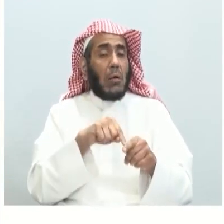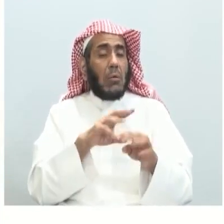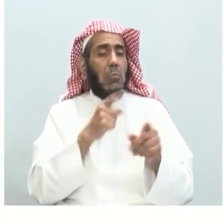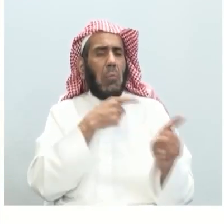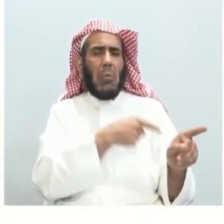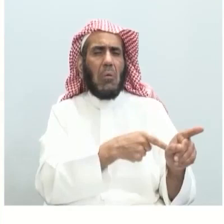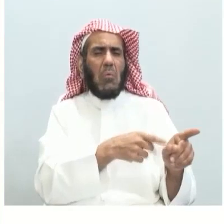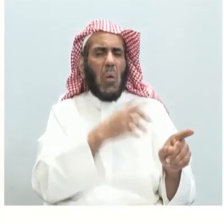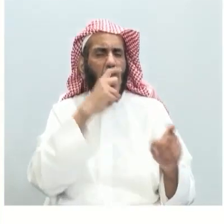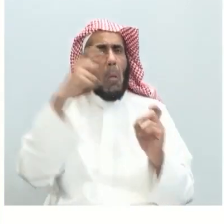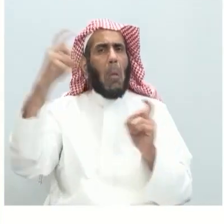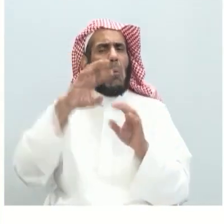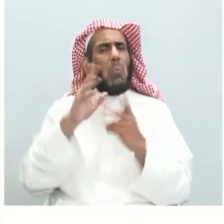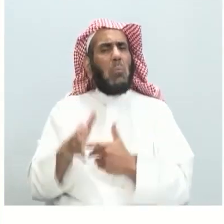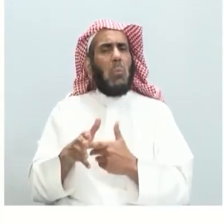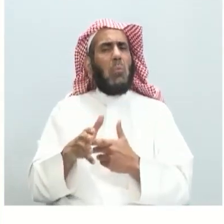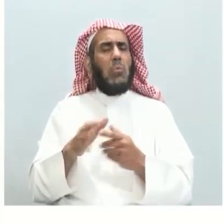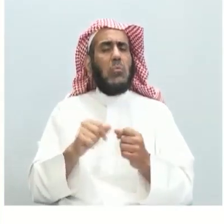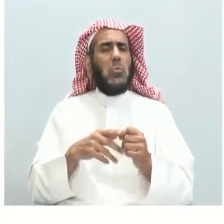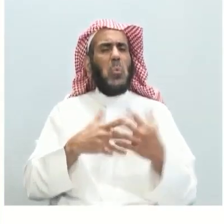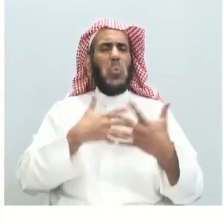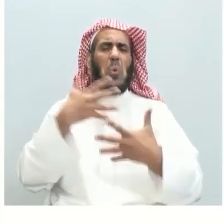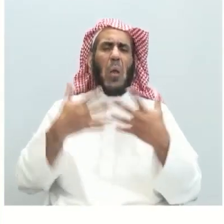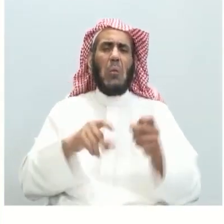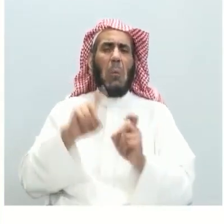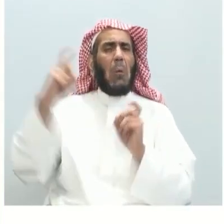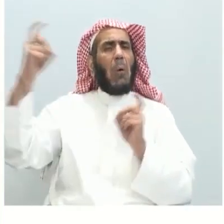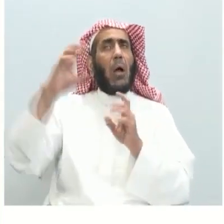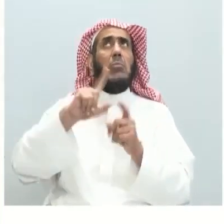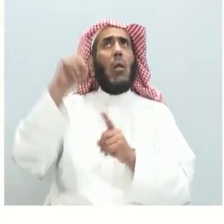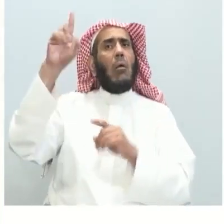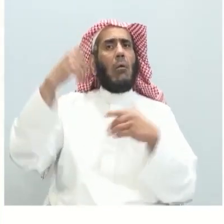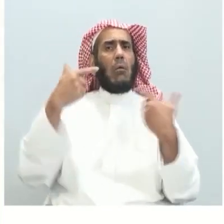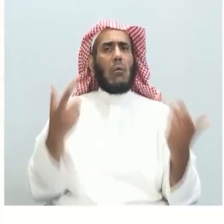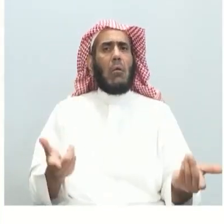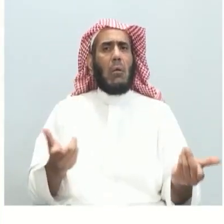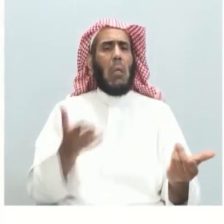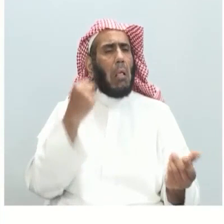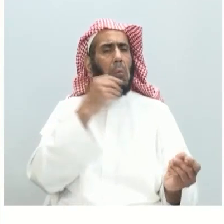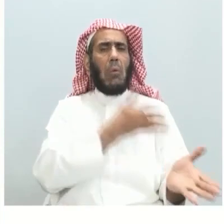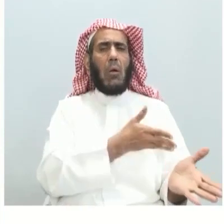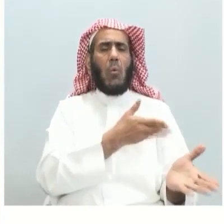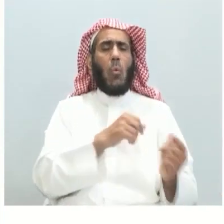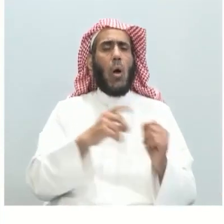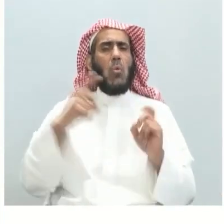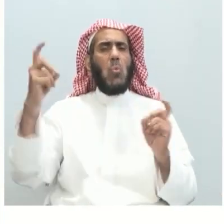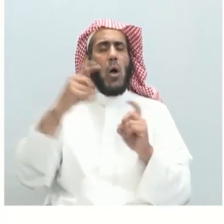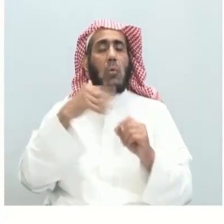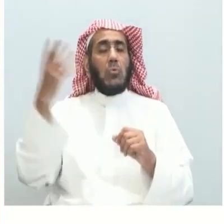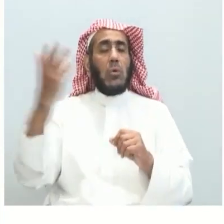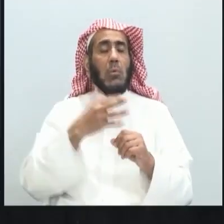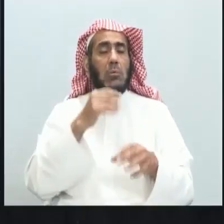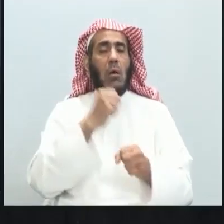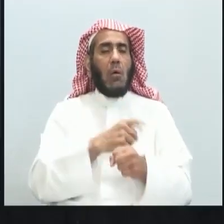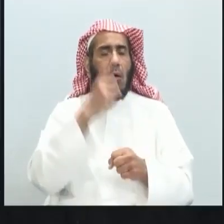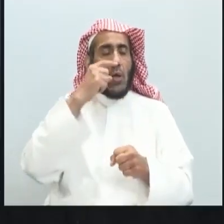فاذا هو خاصم مبين ومع ذلك يجادل ويخاصم ربه تعالى ويحارب رسله عليهم السلام